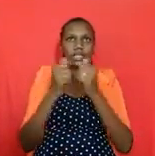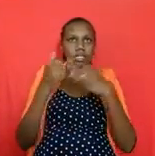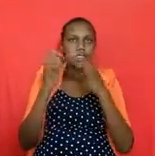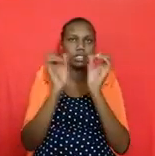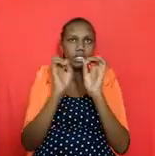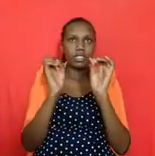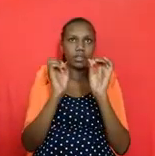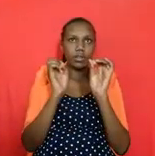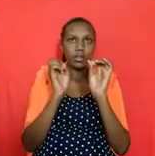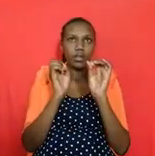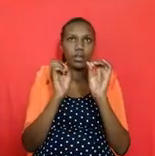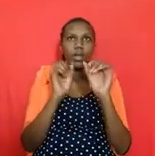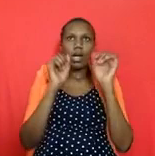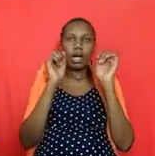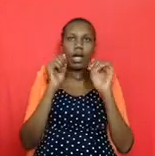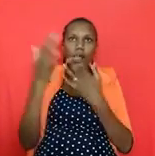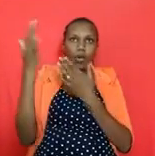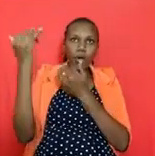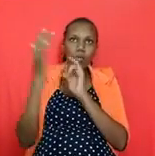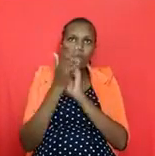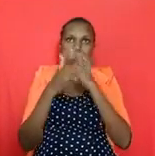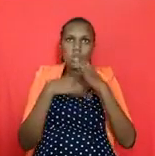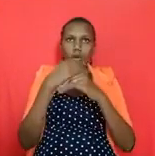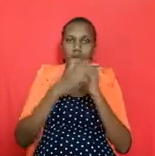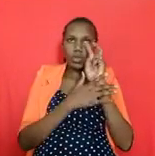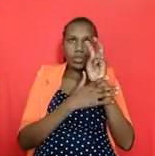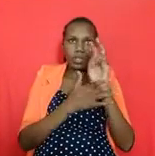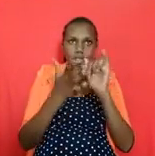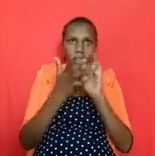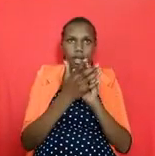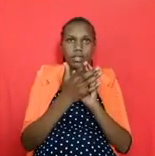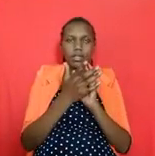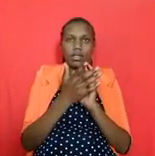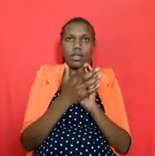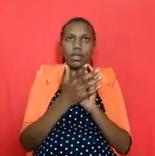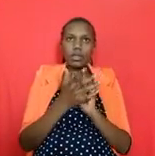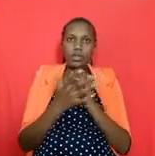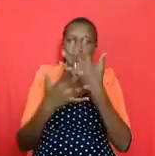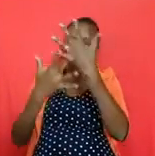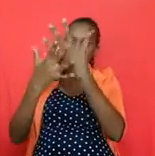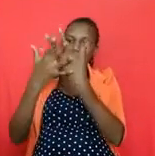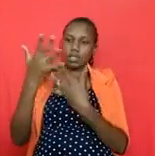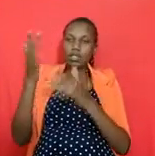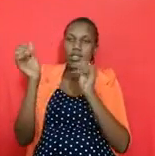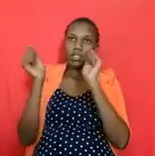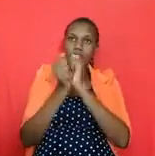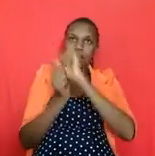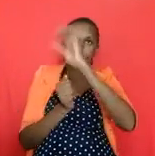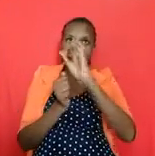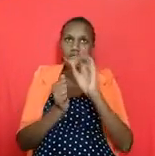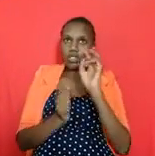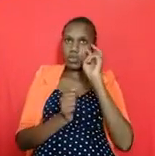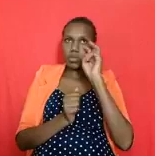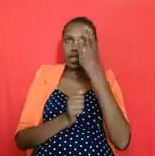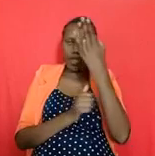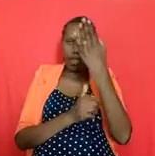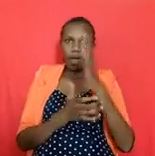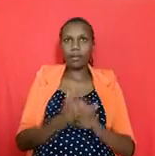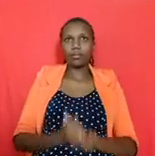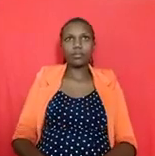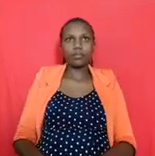2019 ngwihopu ni mukuhota guthii mukiciroraga gicunji gia ikumi nikio ndagweta kiria kiranjikirire hinya muno